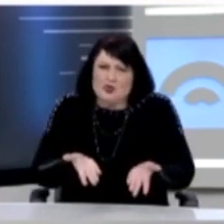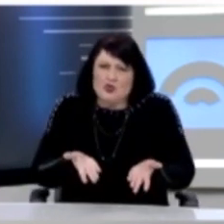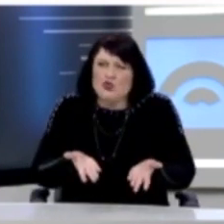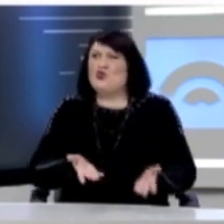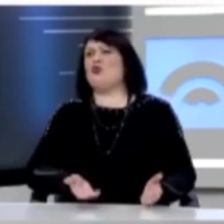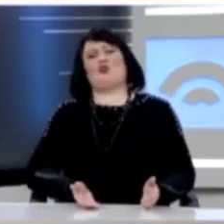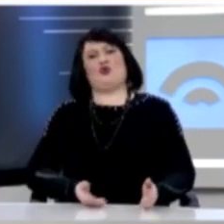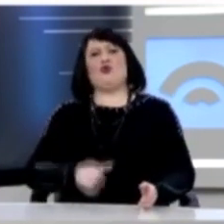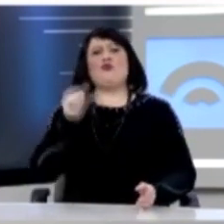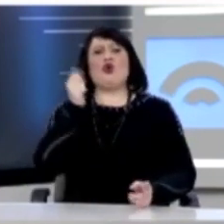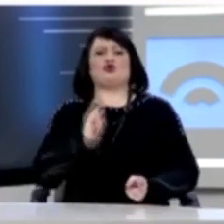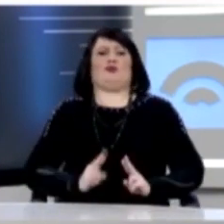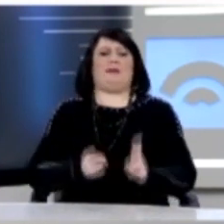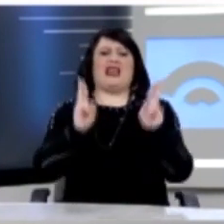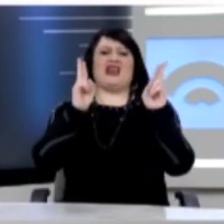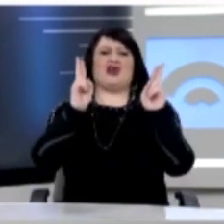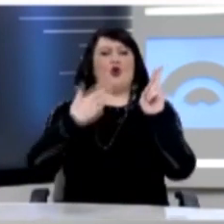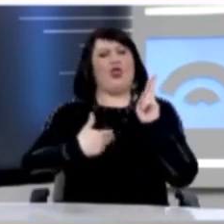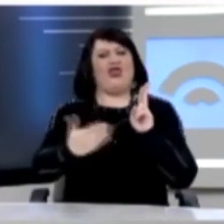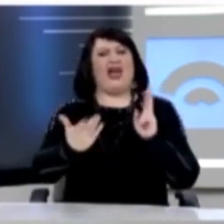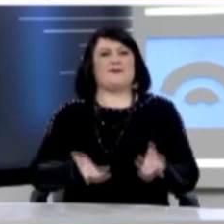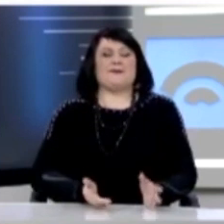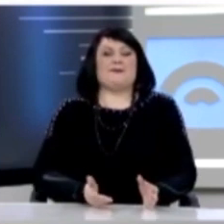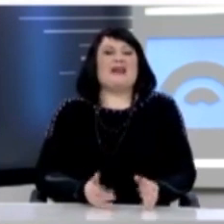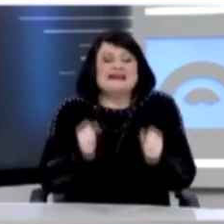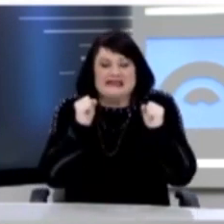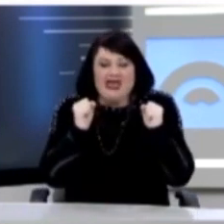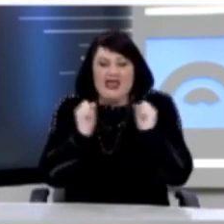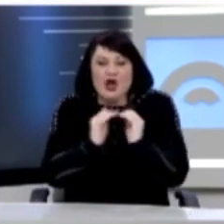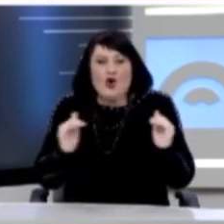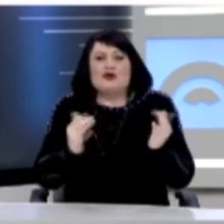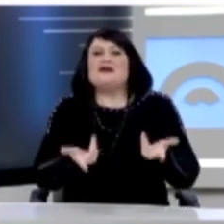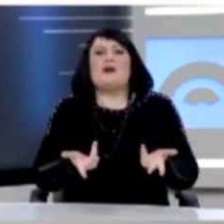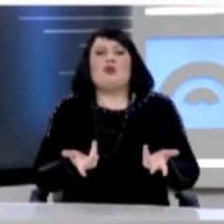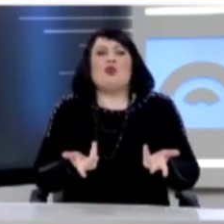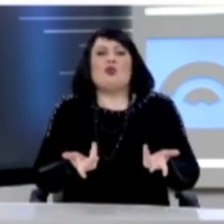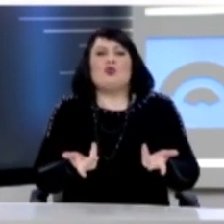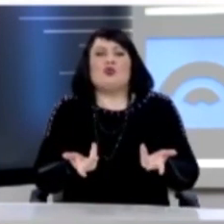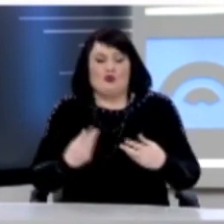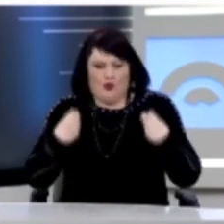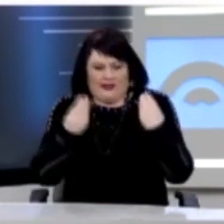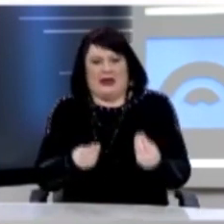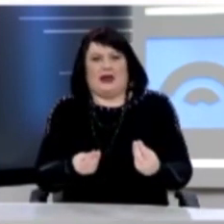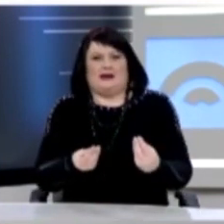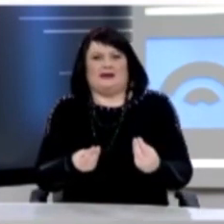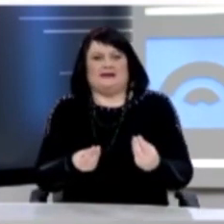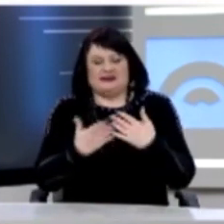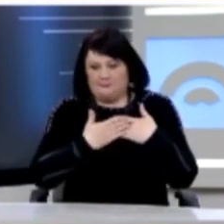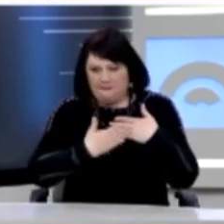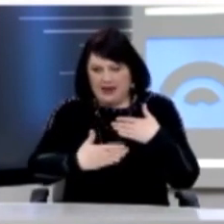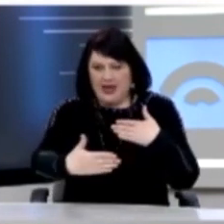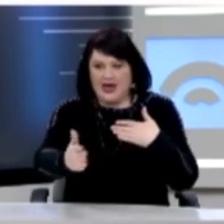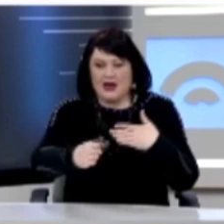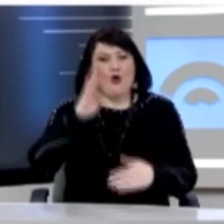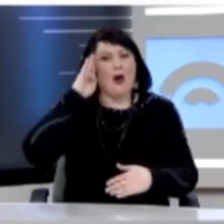πρώτο πυρηνικό πλήγμα του ΝΑΤΟ? Τι σώη σταθερότητα είναι αυτή που εξασφαλίζεται σε μια περίοδο που